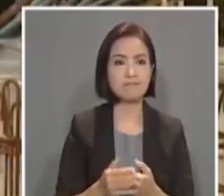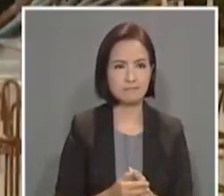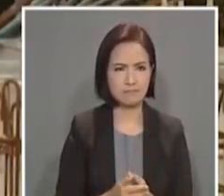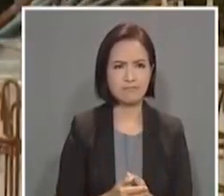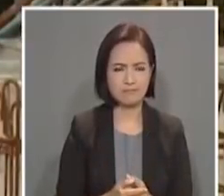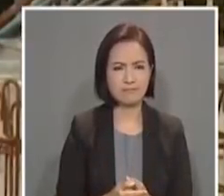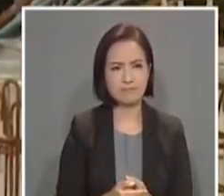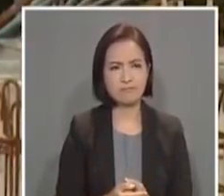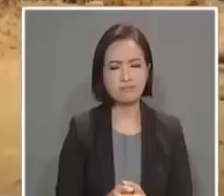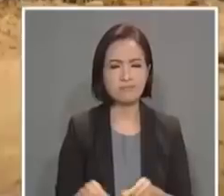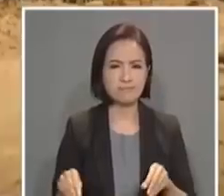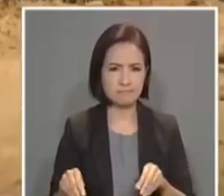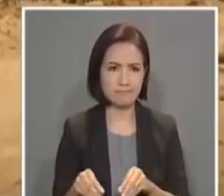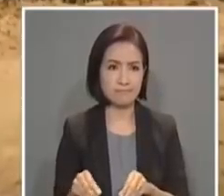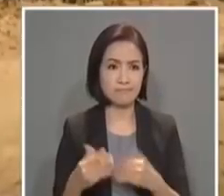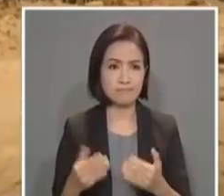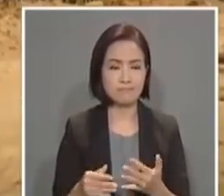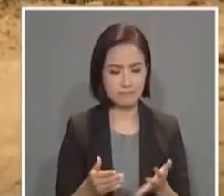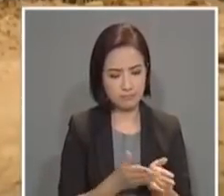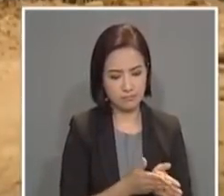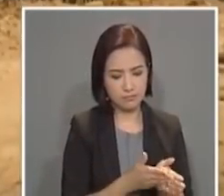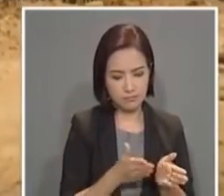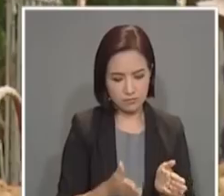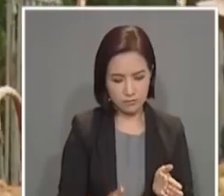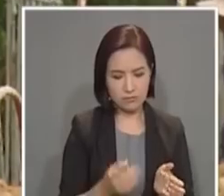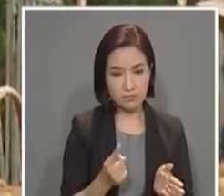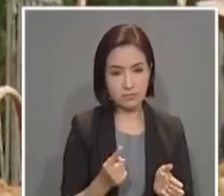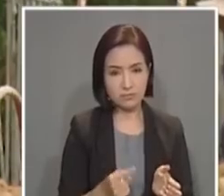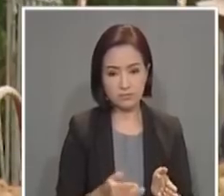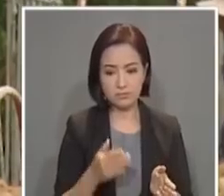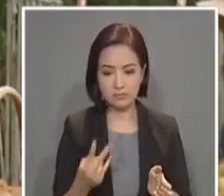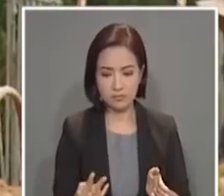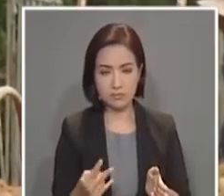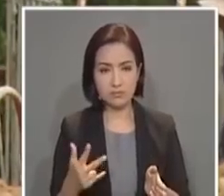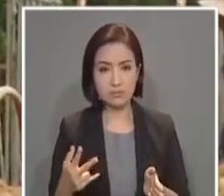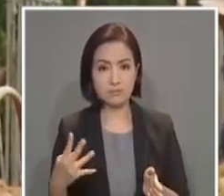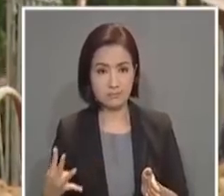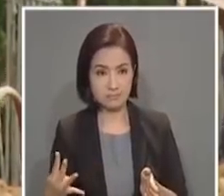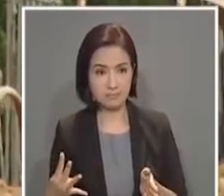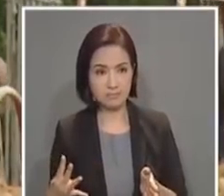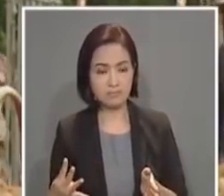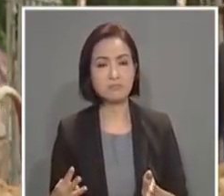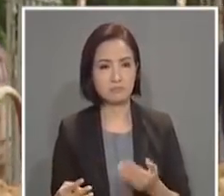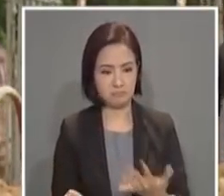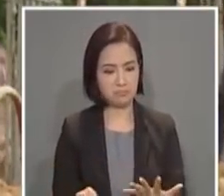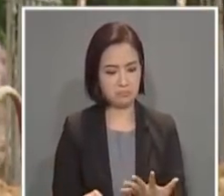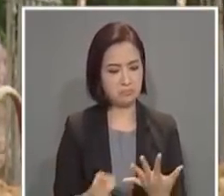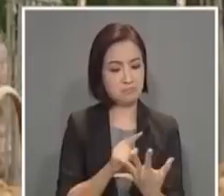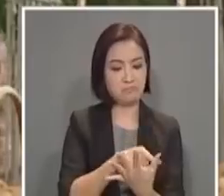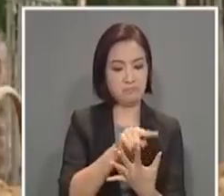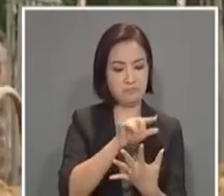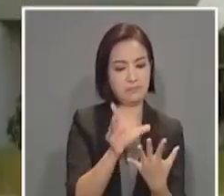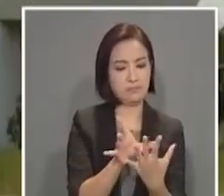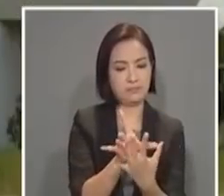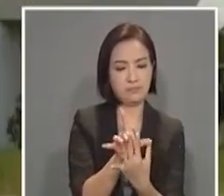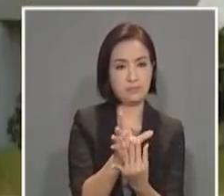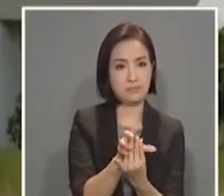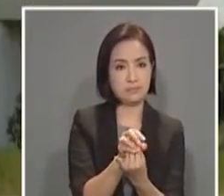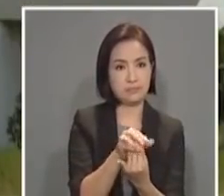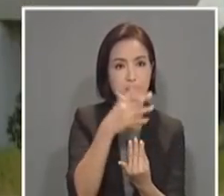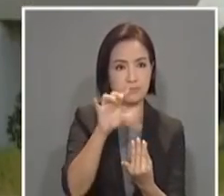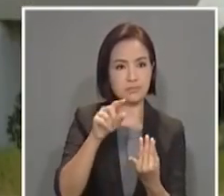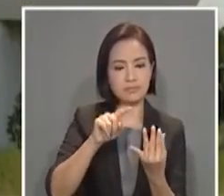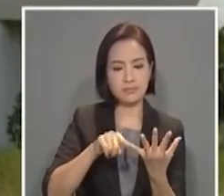สุดท้ายของโครงการหรือระยะที่4จากทั้งหมด5ระยะเหลือเพียงงบประมาณในการปรับปรุงภูมิทัศน์ตกแต่งอาคารสถาน